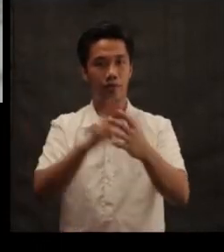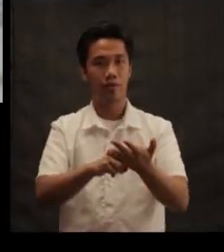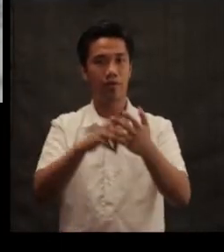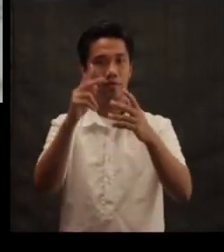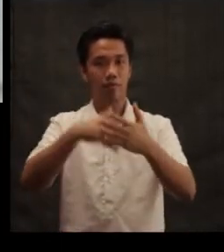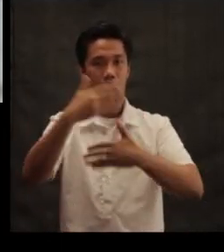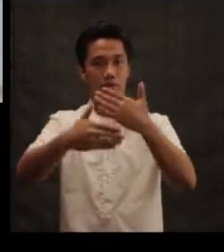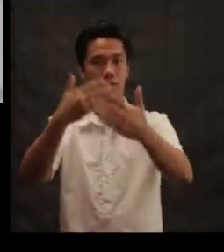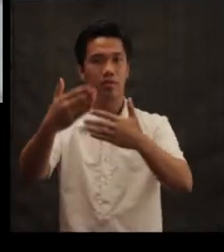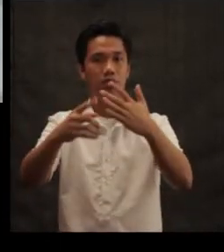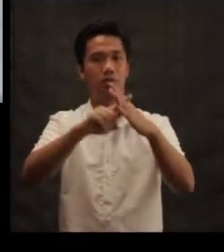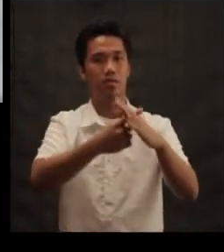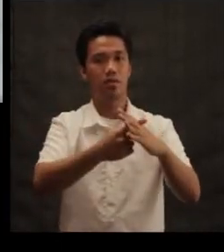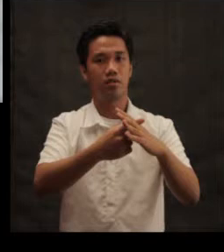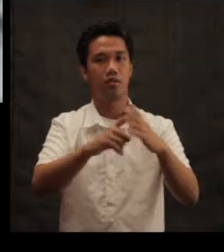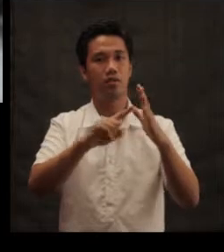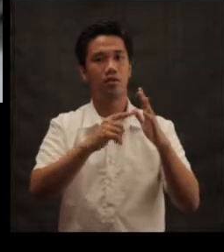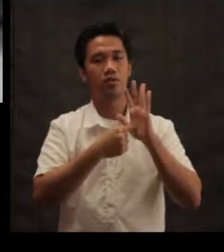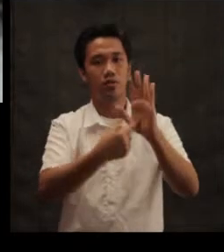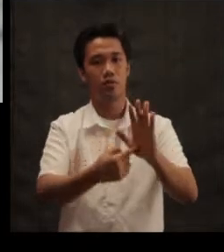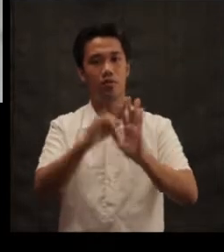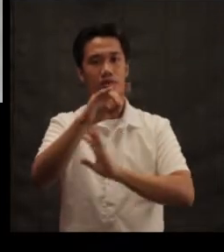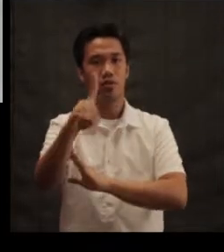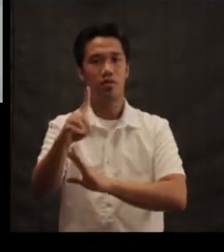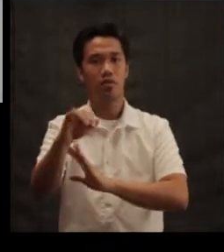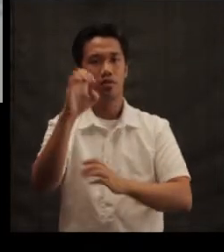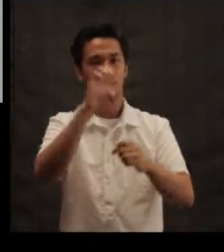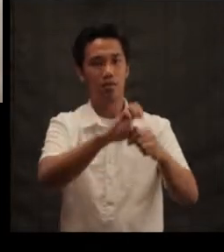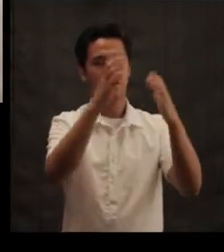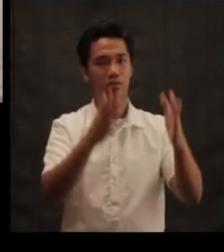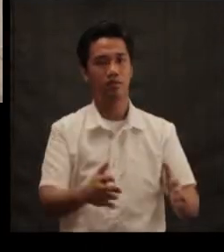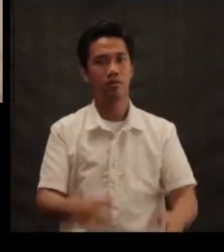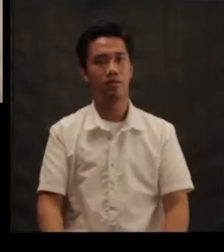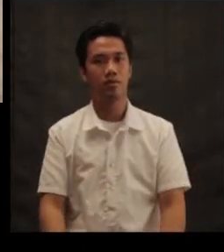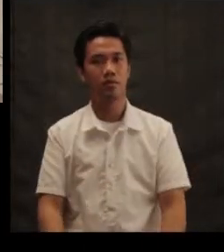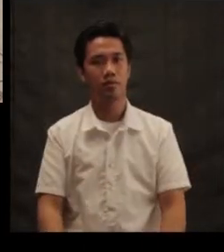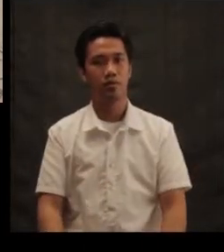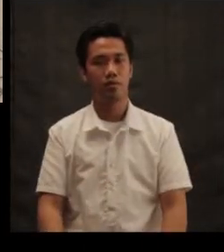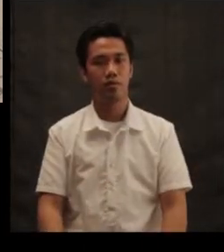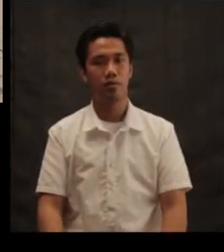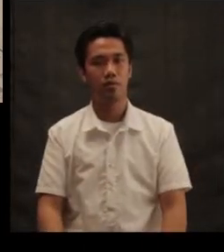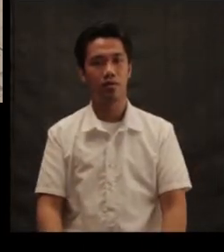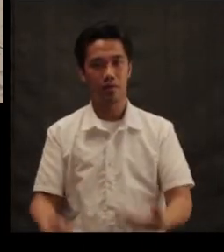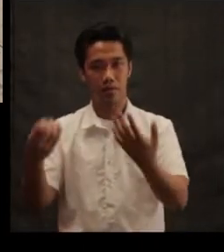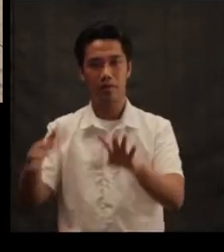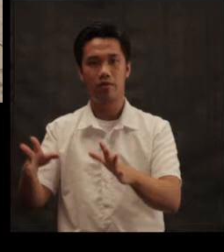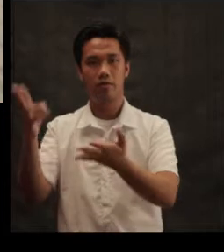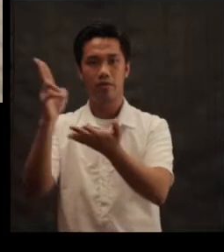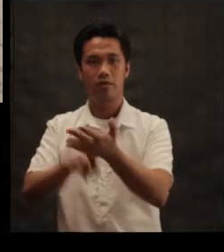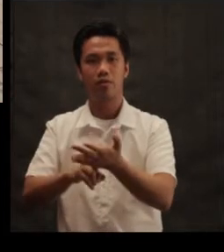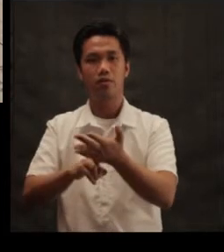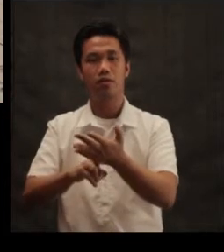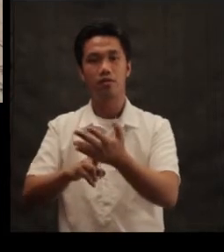Sa pagrerehistro, kailangan magpresenta ng valid ID sa election officer. Punuin ng application form at ang supplementary data